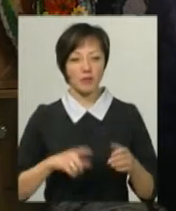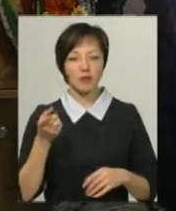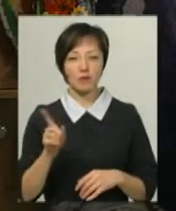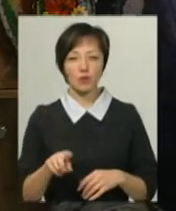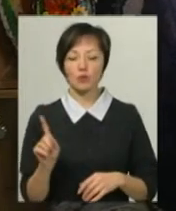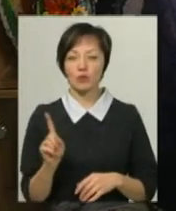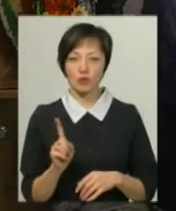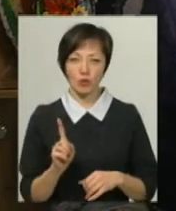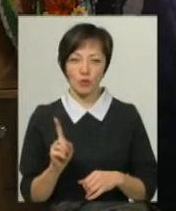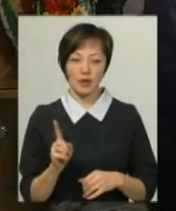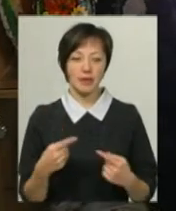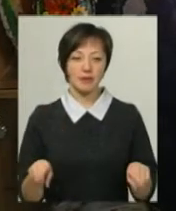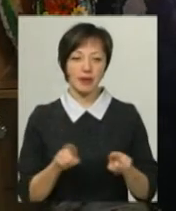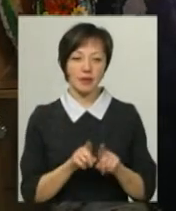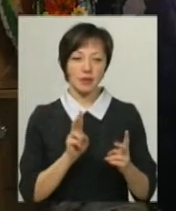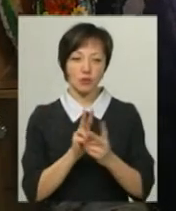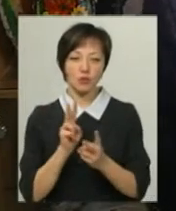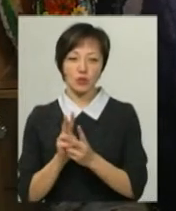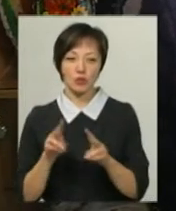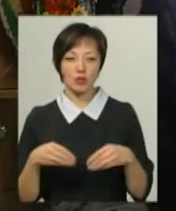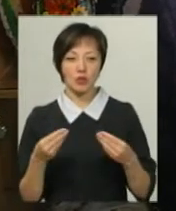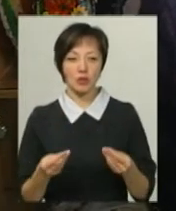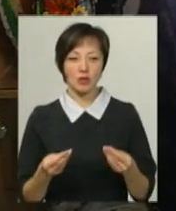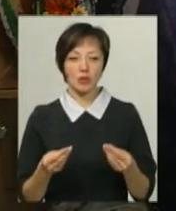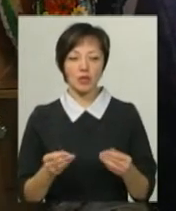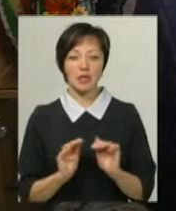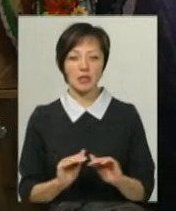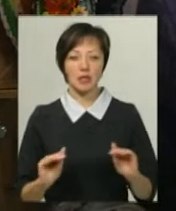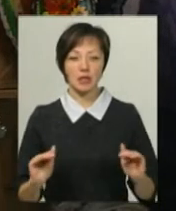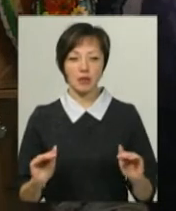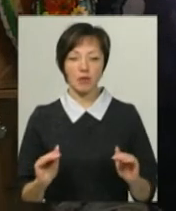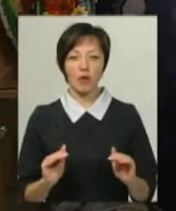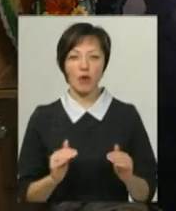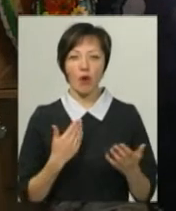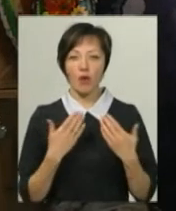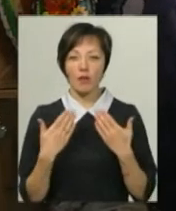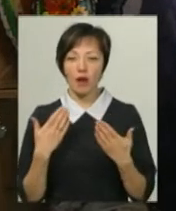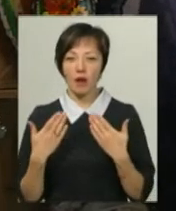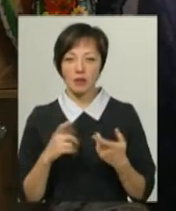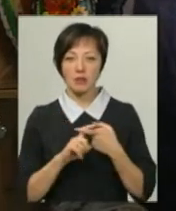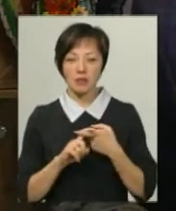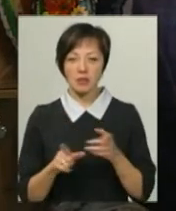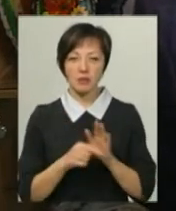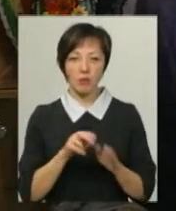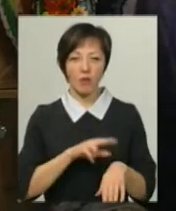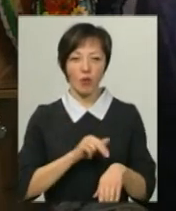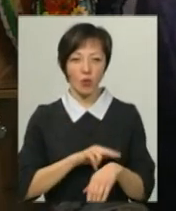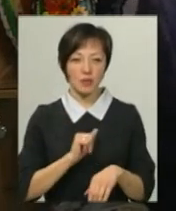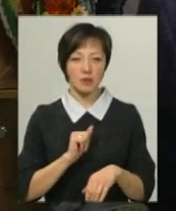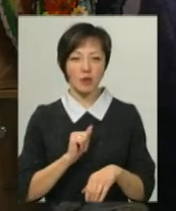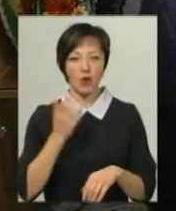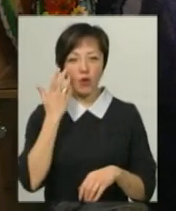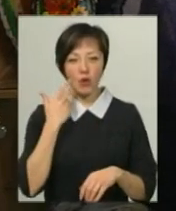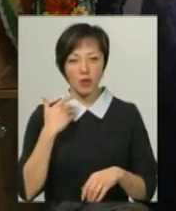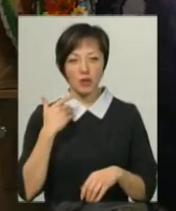такі зустрічі дають дітям безпосередній контакт, спілкування з правоохоронцями. Ми